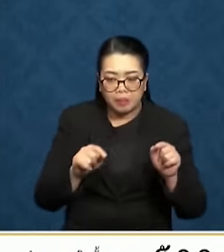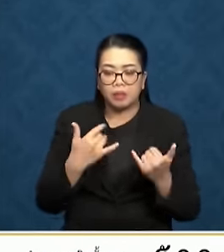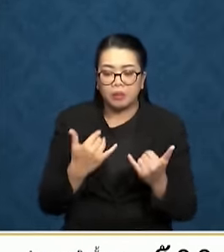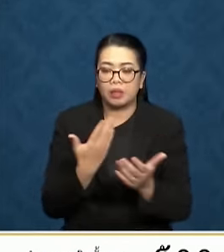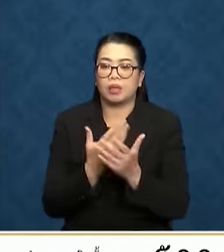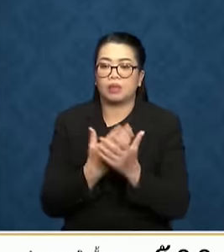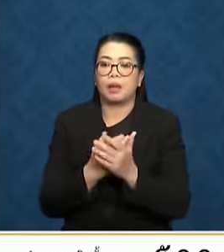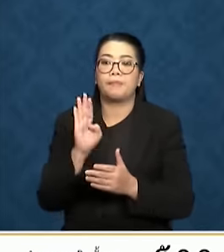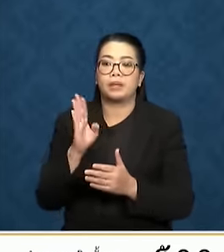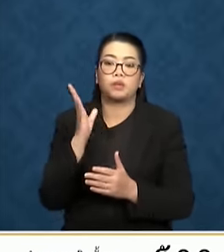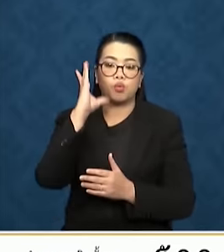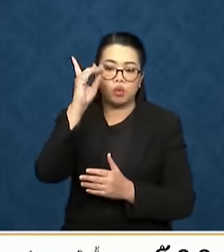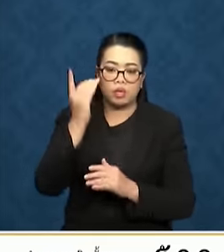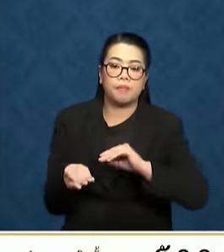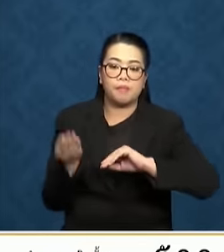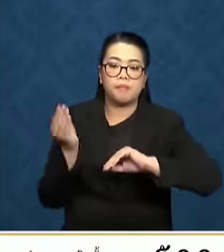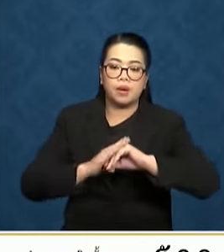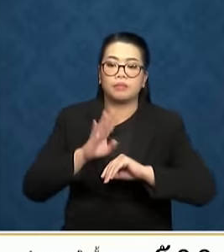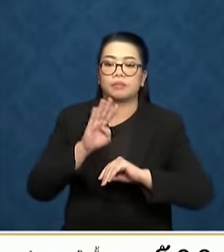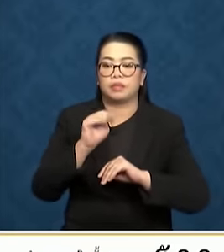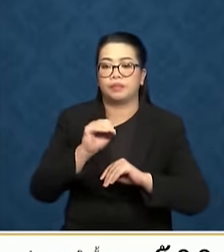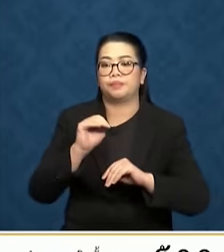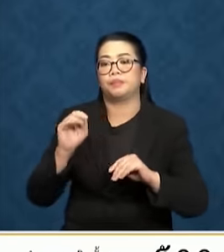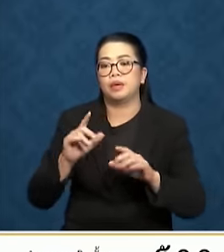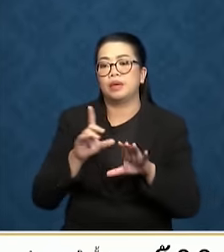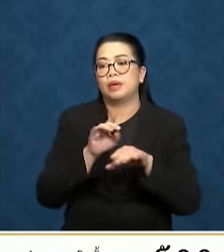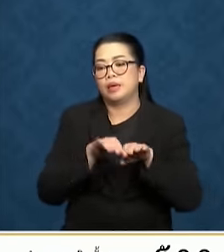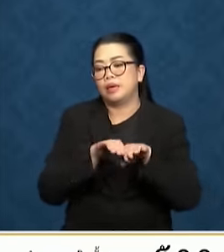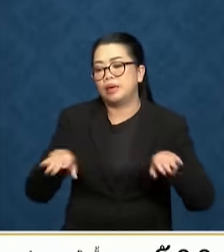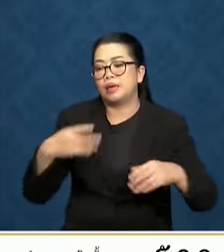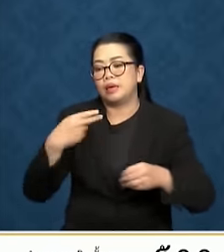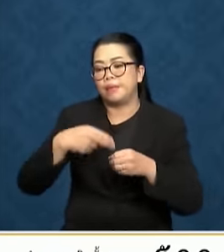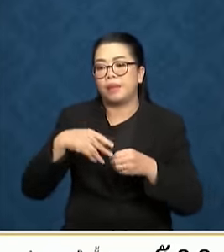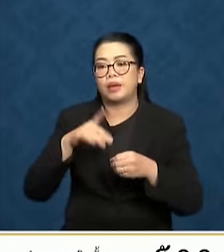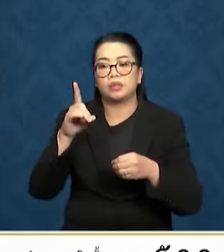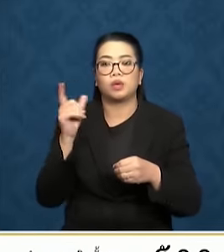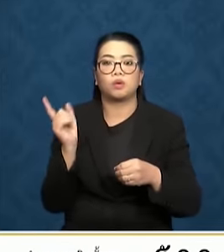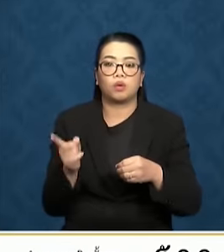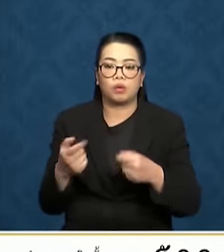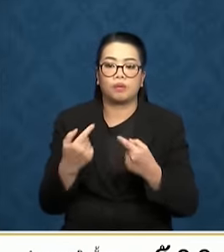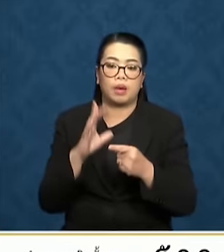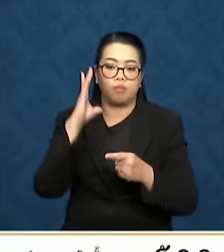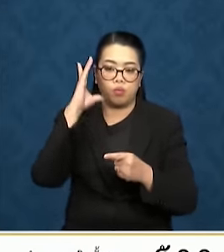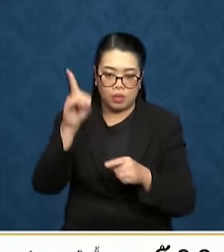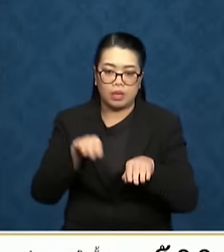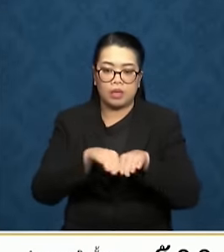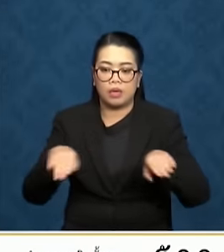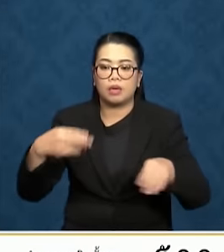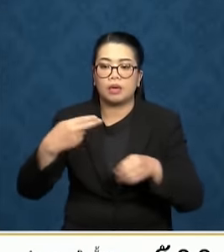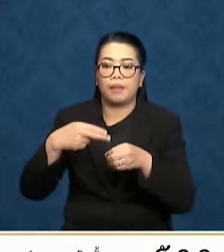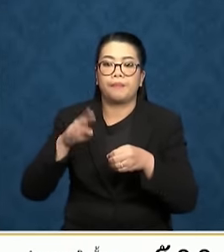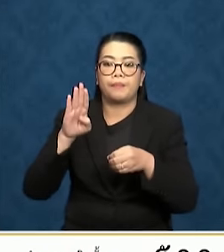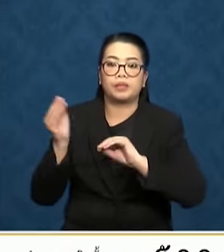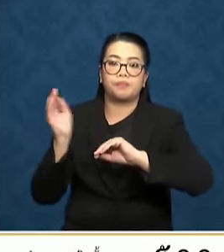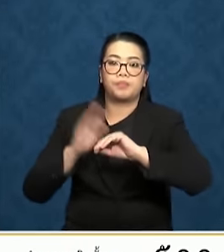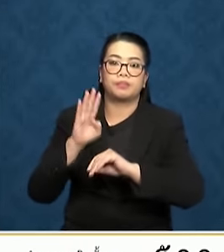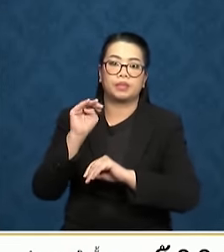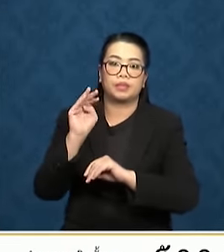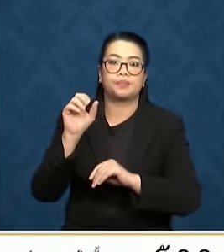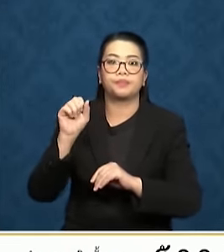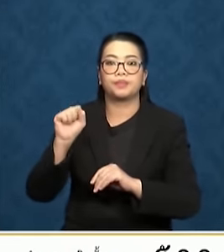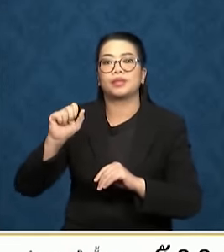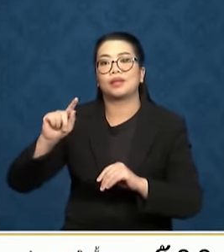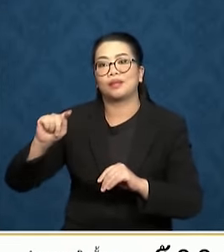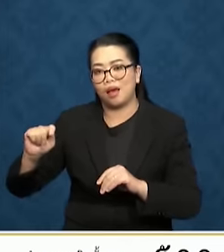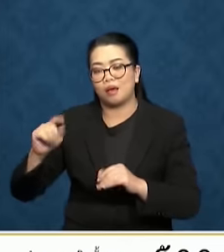เบนซินก็ขึ้นอีก 40สตางค์ราคาดีเซลเท่าเดิมนะครับแล้วในขณะเดียวกันภาคขนส่งที่ได้รับผลกระทบก็